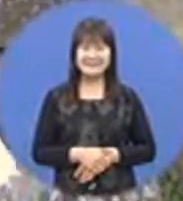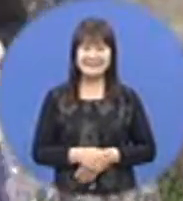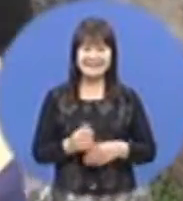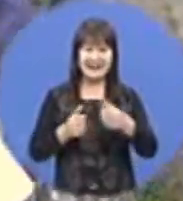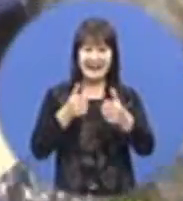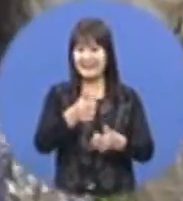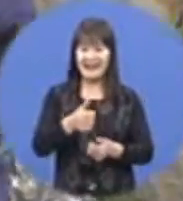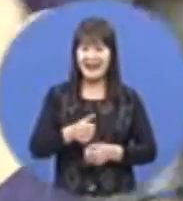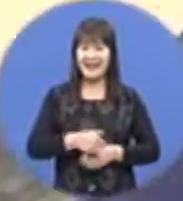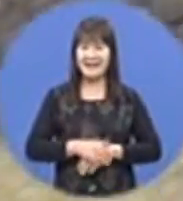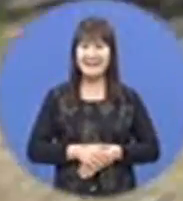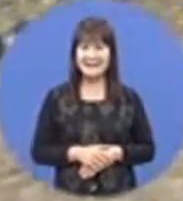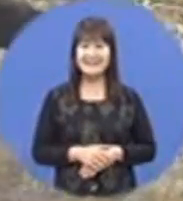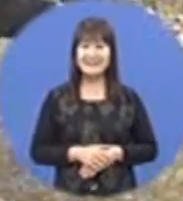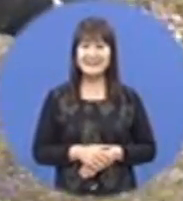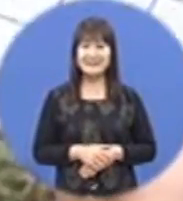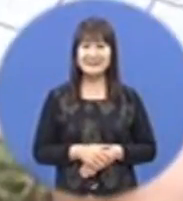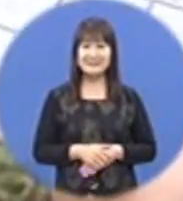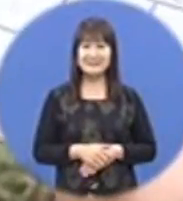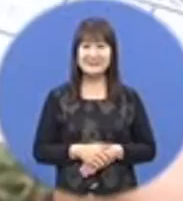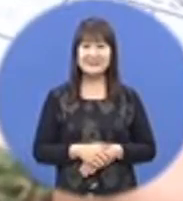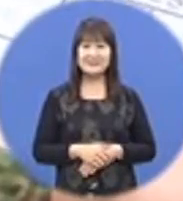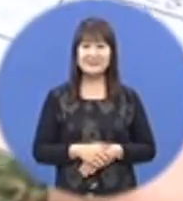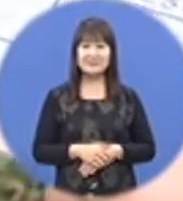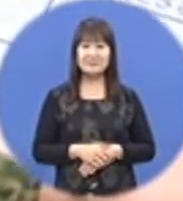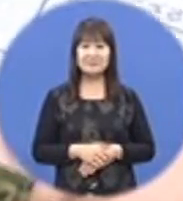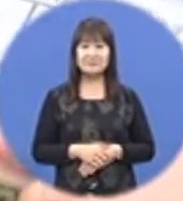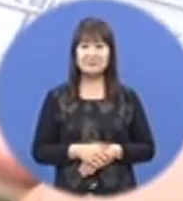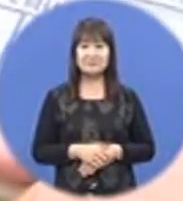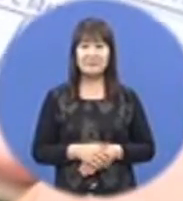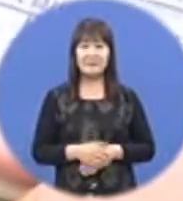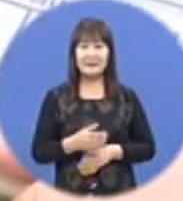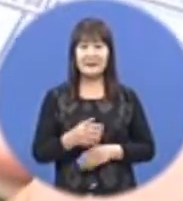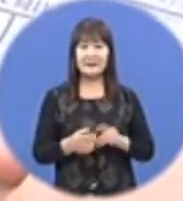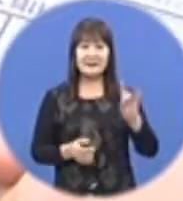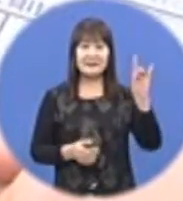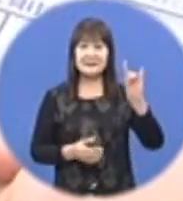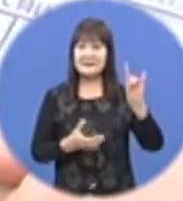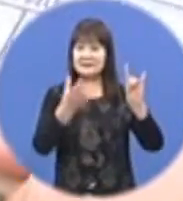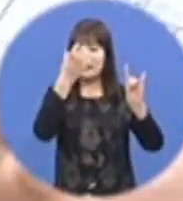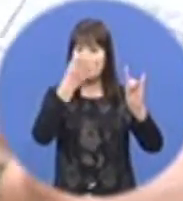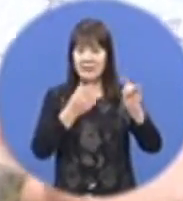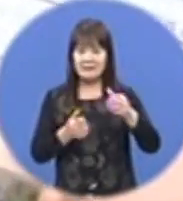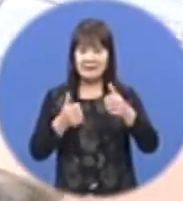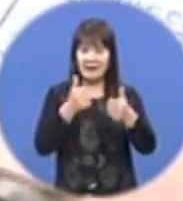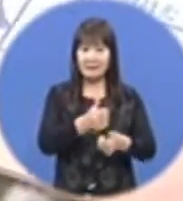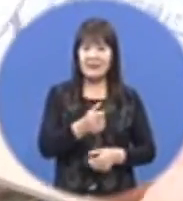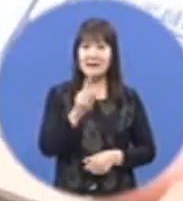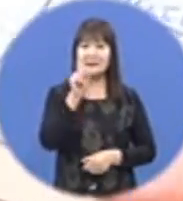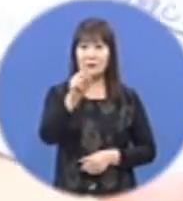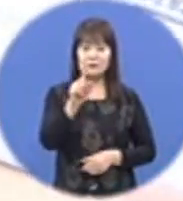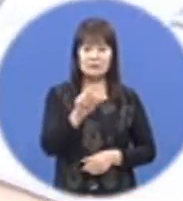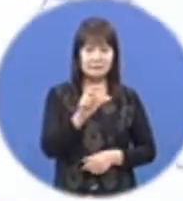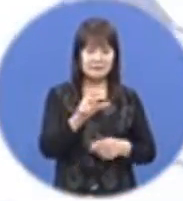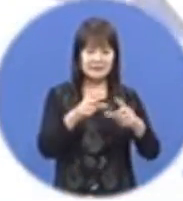ったー。やった ー。キツネ面忍者にまずは一勝。